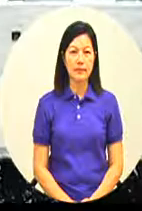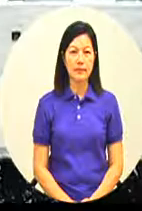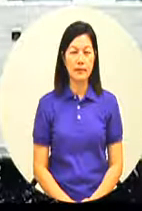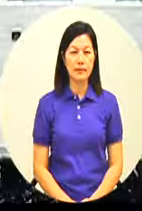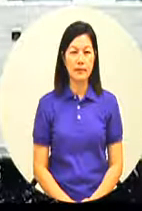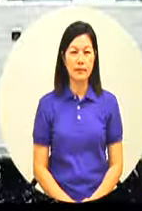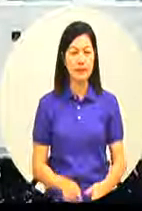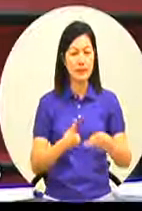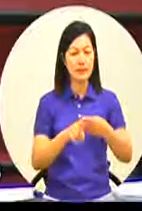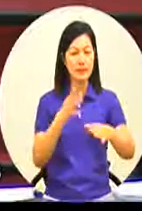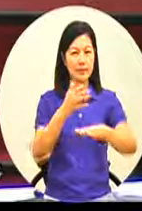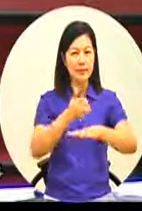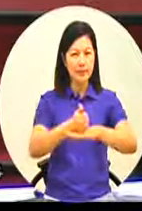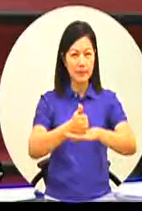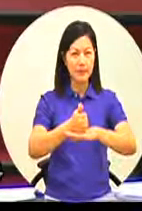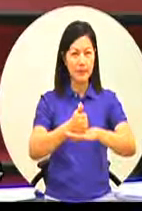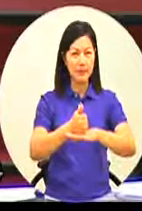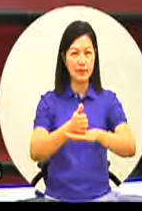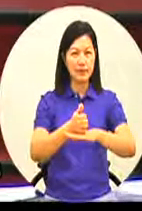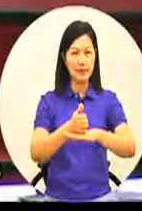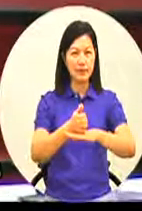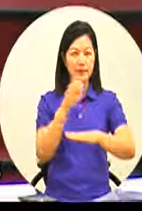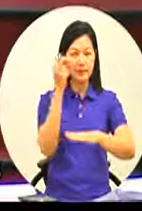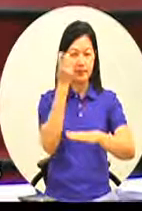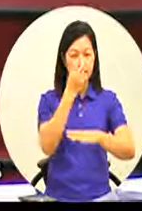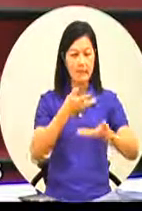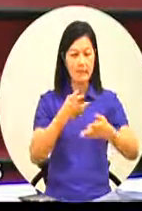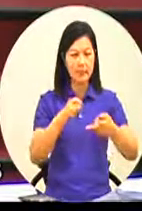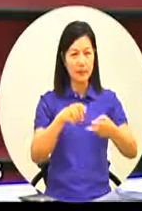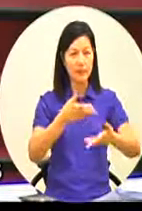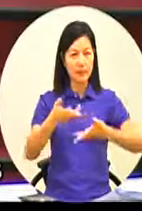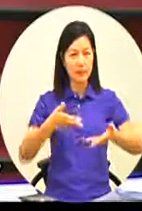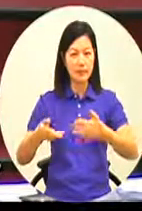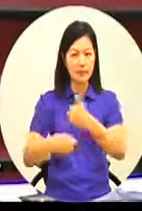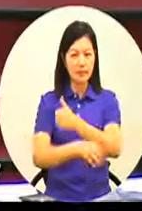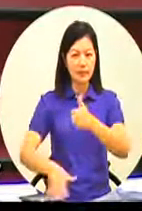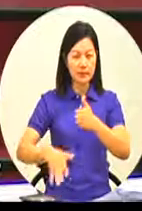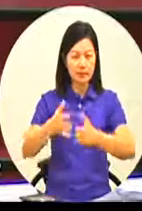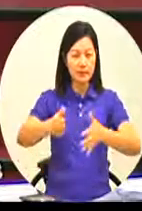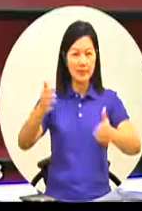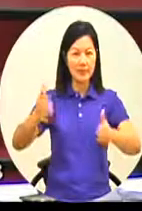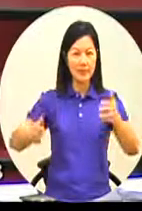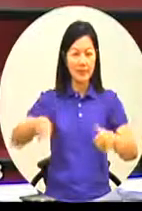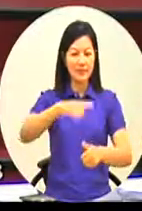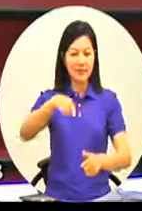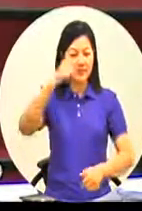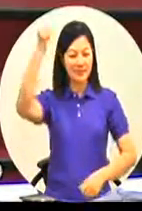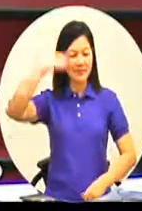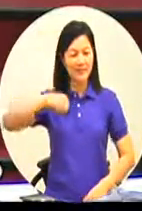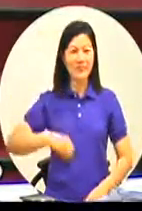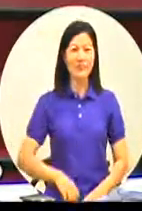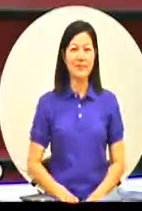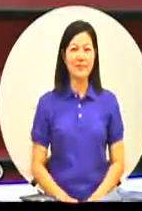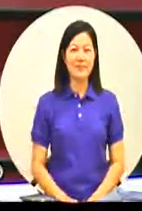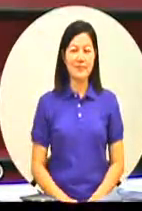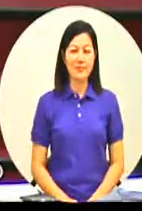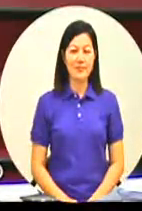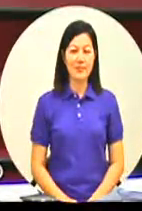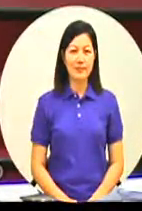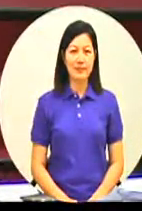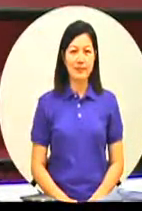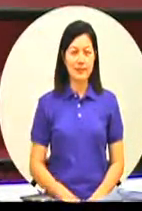席，咱的公务部，咱这各位的政务官长官哈，大家午早。来先